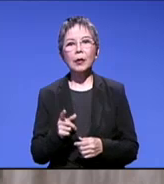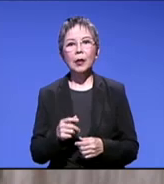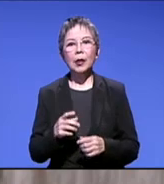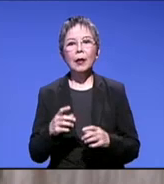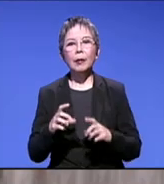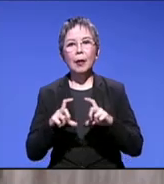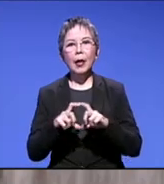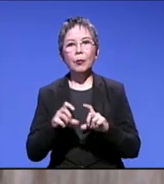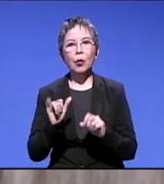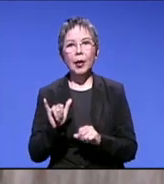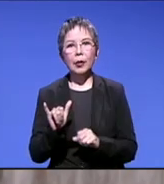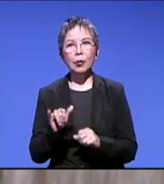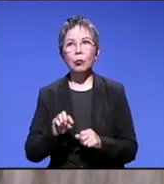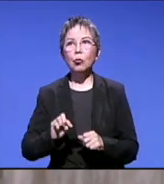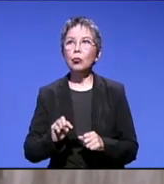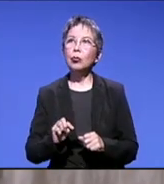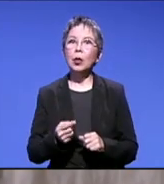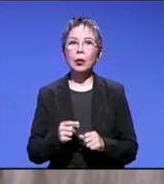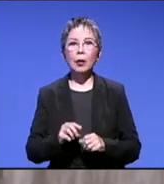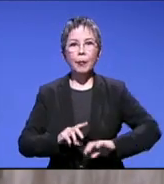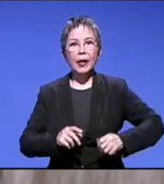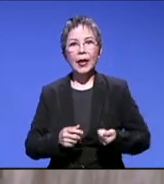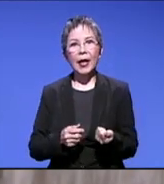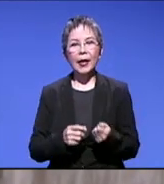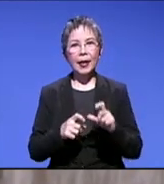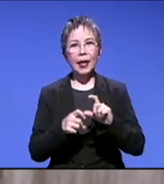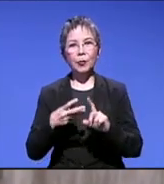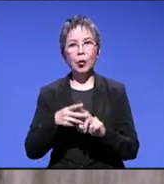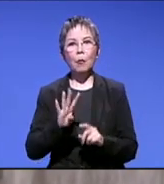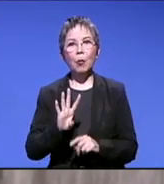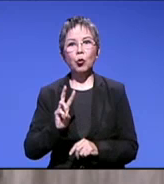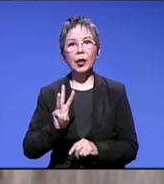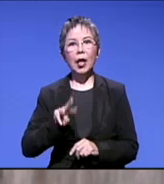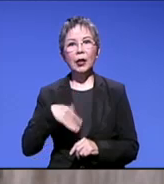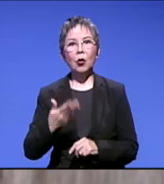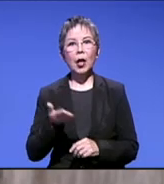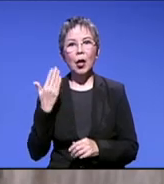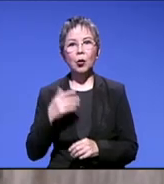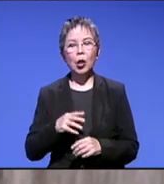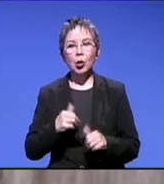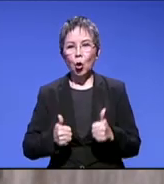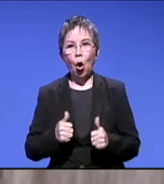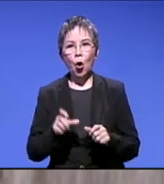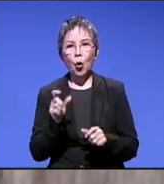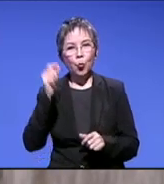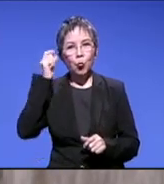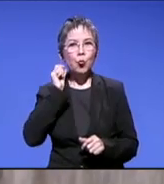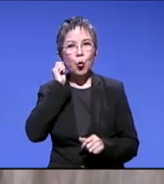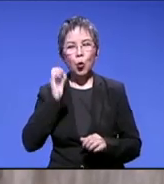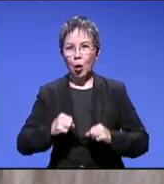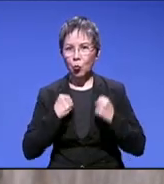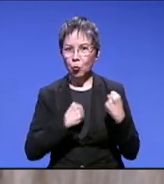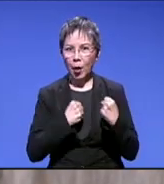Ani sejak menikah dengan beliau 43 tahun yang lalu tergolong sebagai perempuan yang